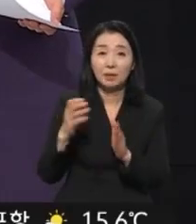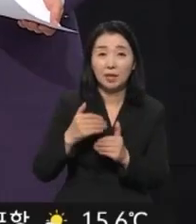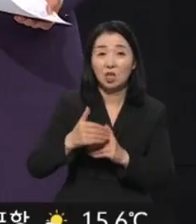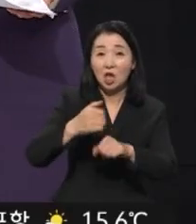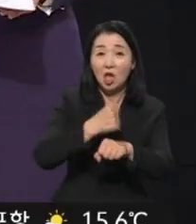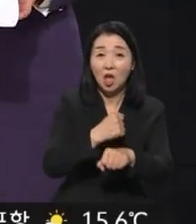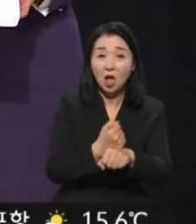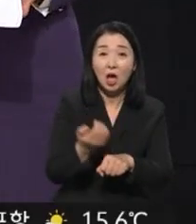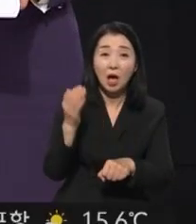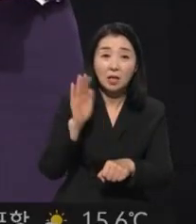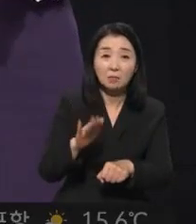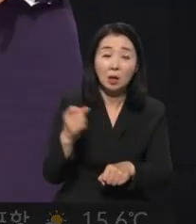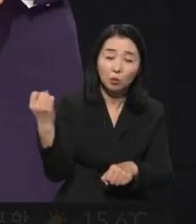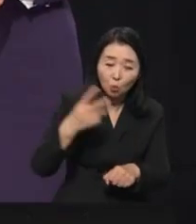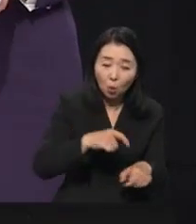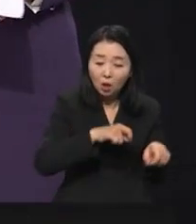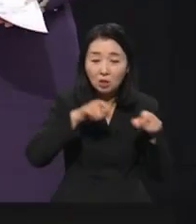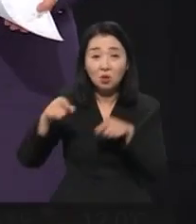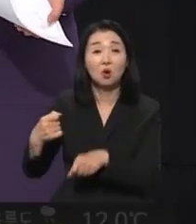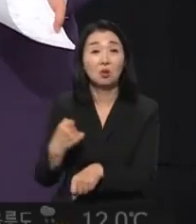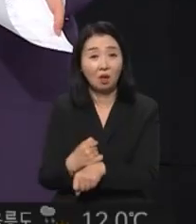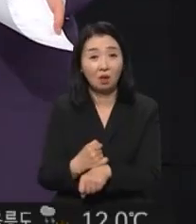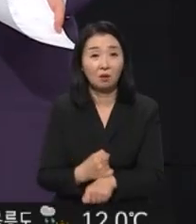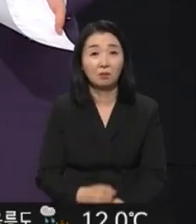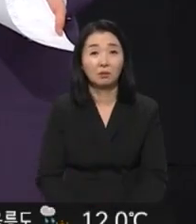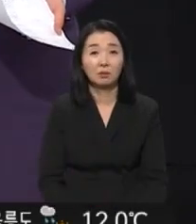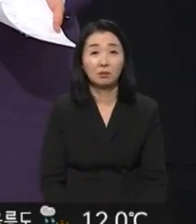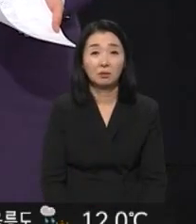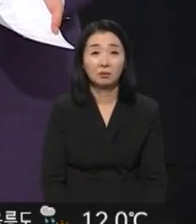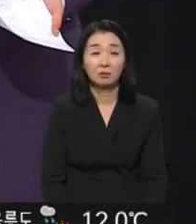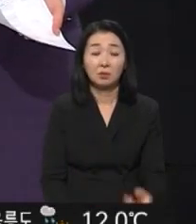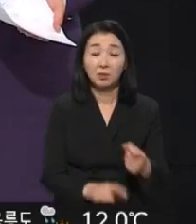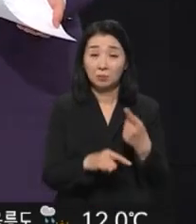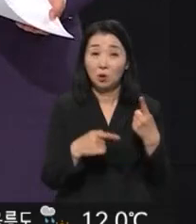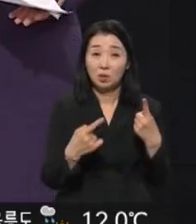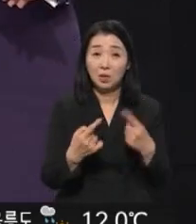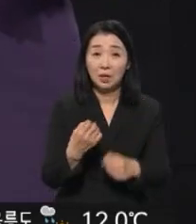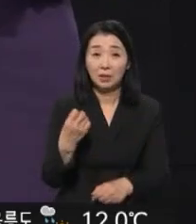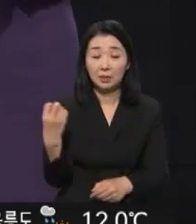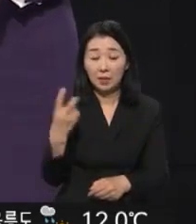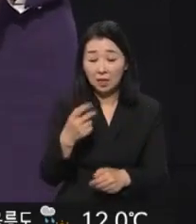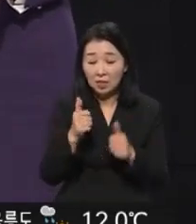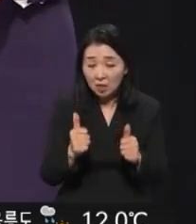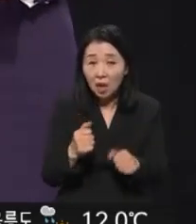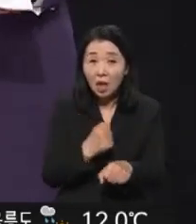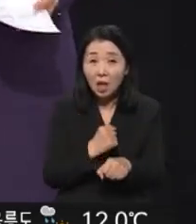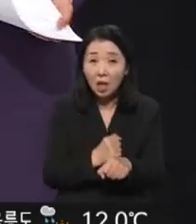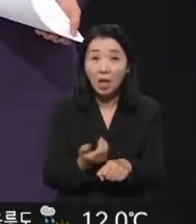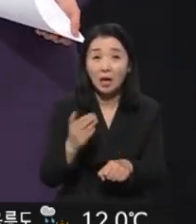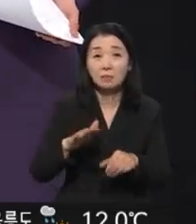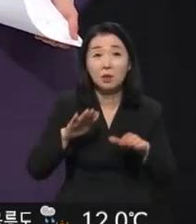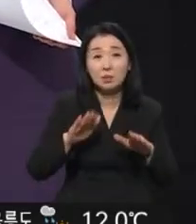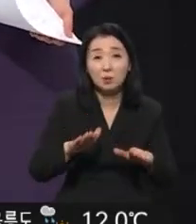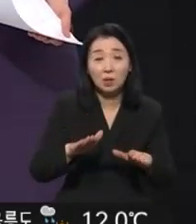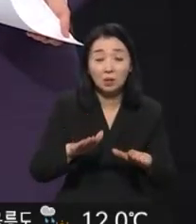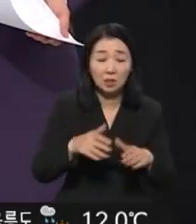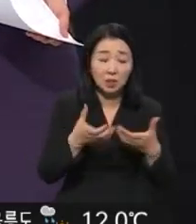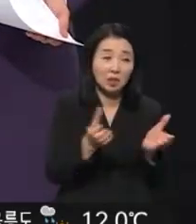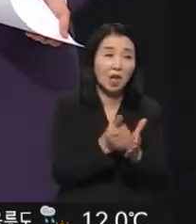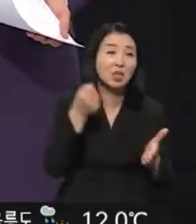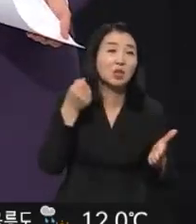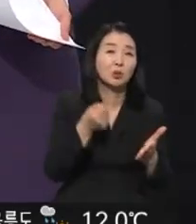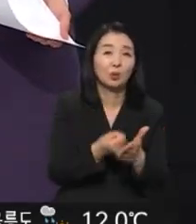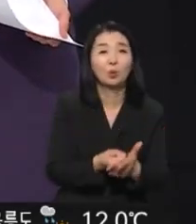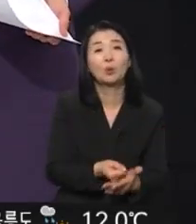다시 진행하려 했지만 또 한 차례 연기됐습니다. 그리고 지난 1일 재심을 진행했지만 이번에는 당이 결론을